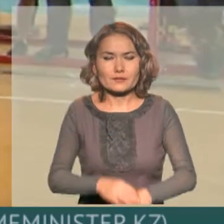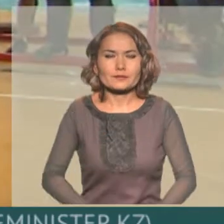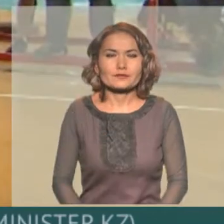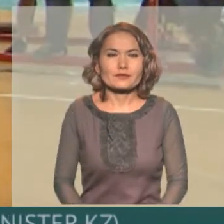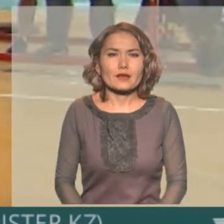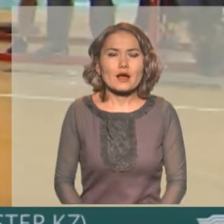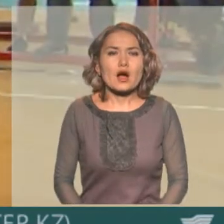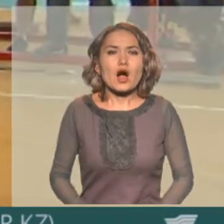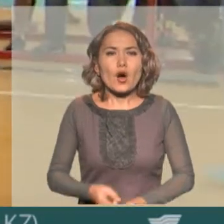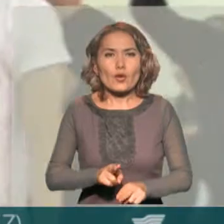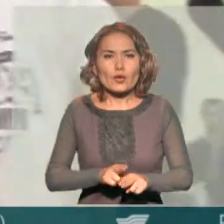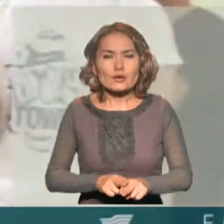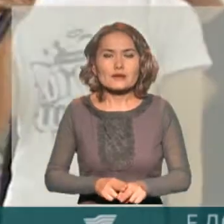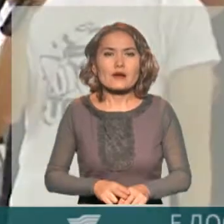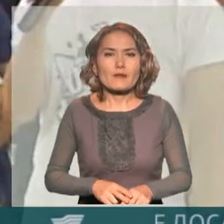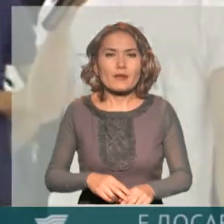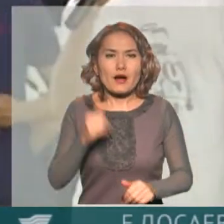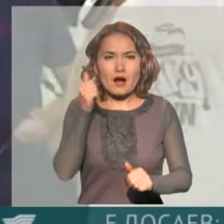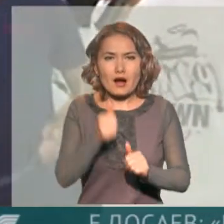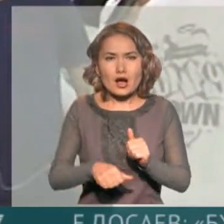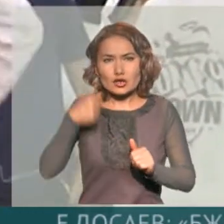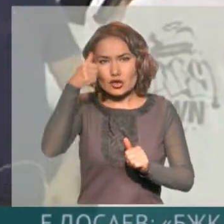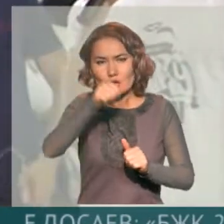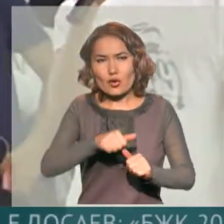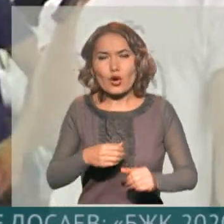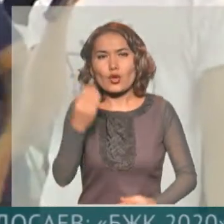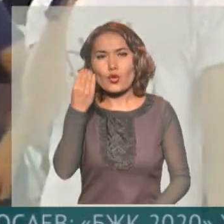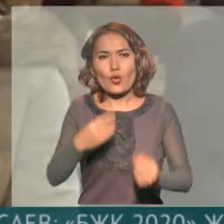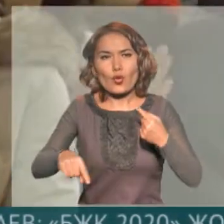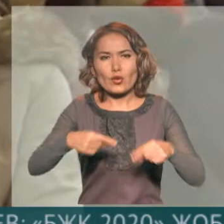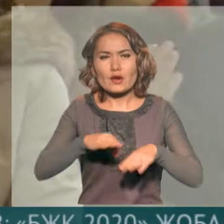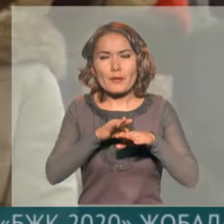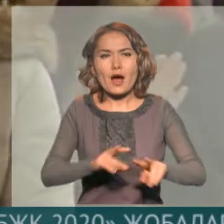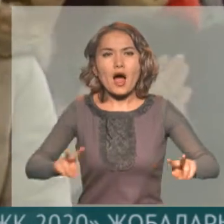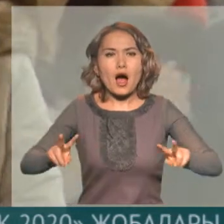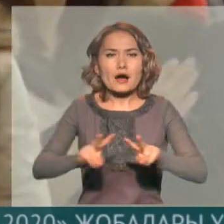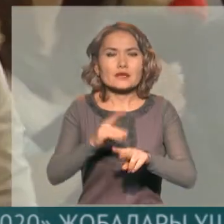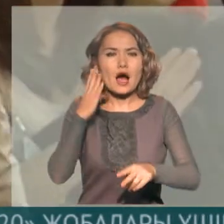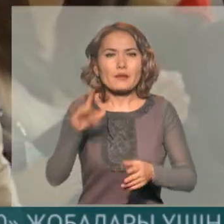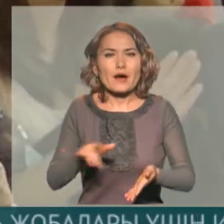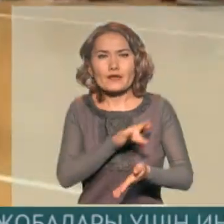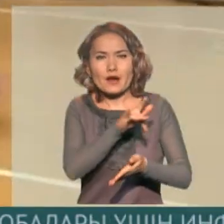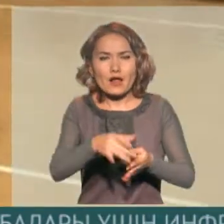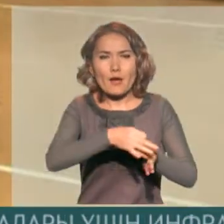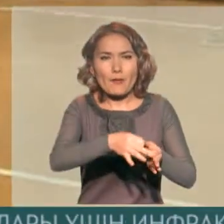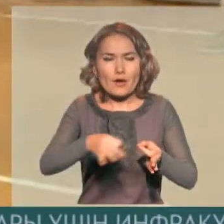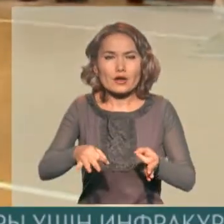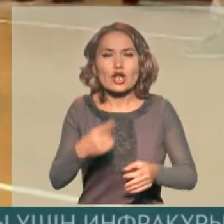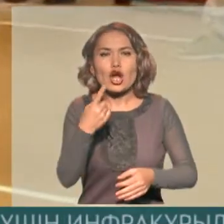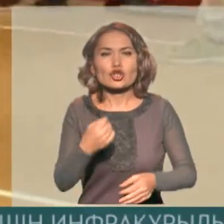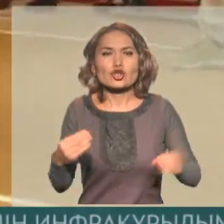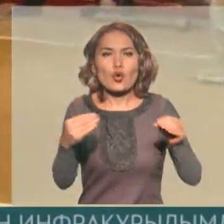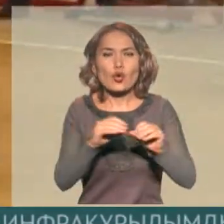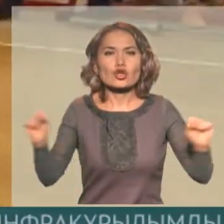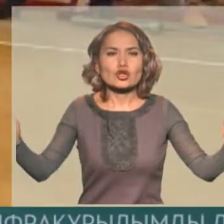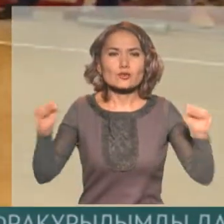Кроссфиттің Men's Health кубогына биыл жылдағыдан көп адам қатысты. Үш категорияда Алматы, Астана және еліміздің басқа аймақтарынан келген 110